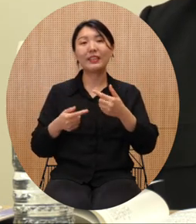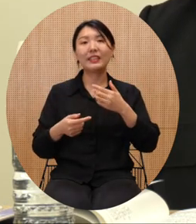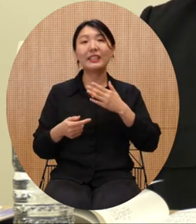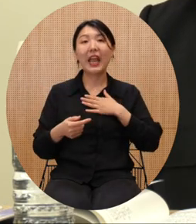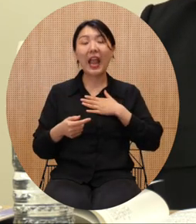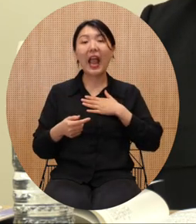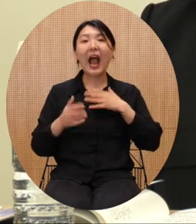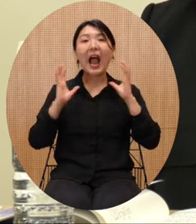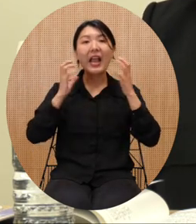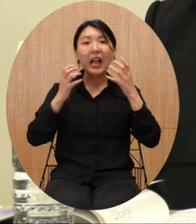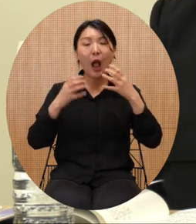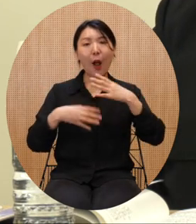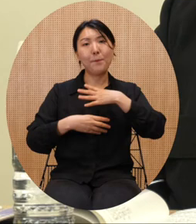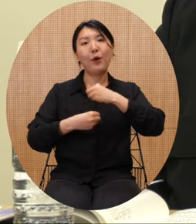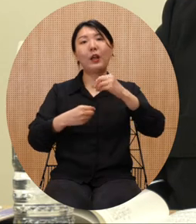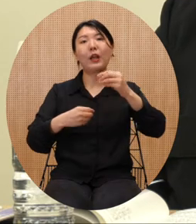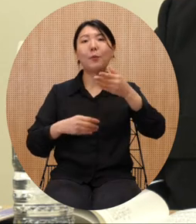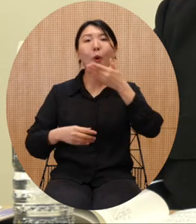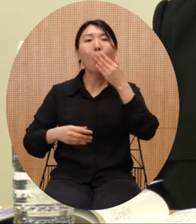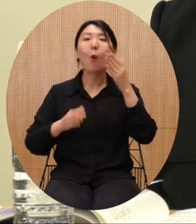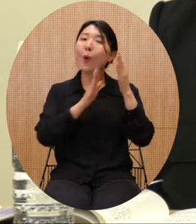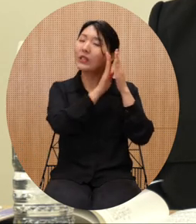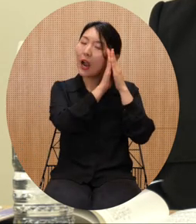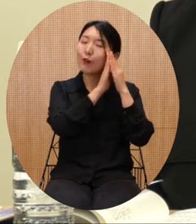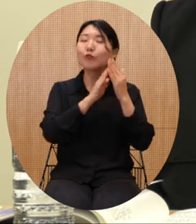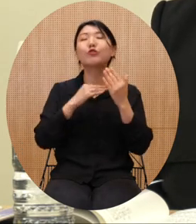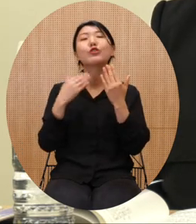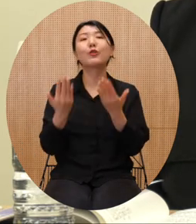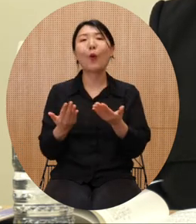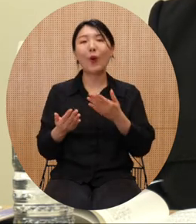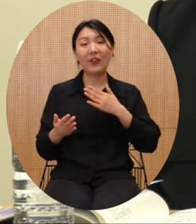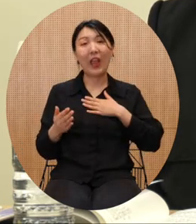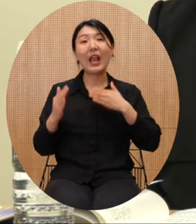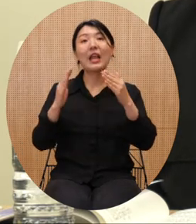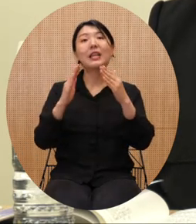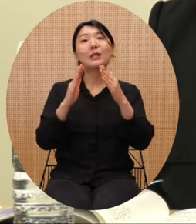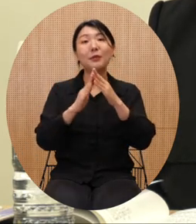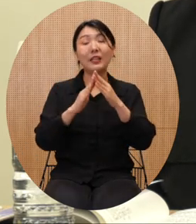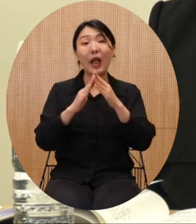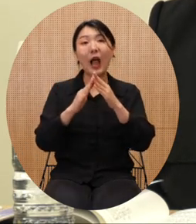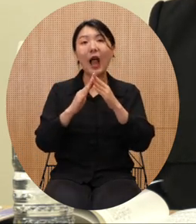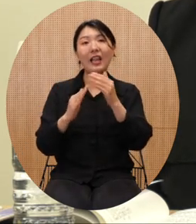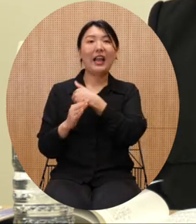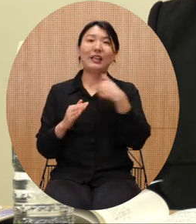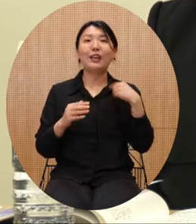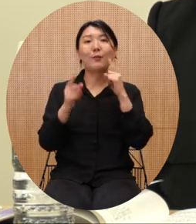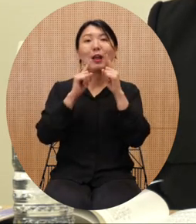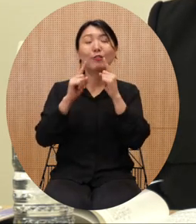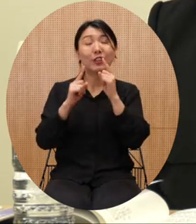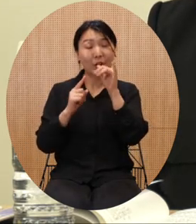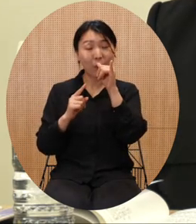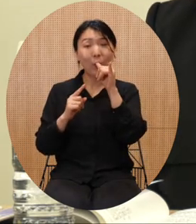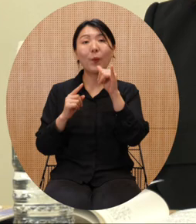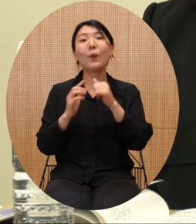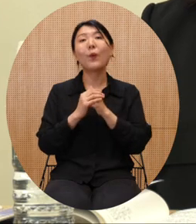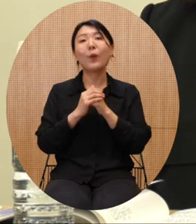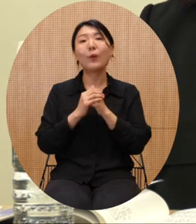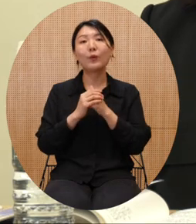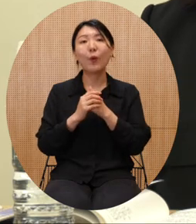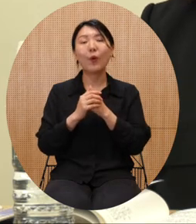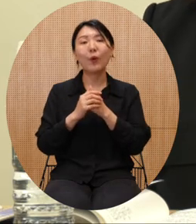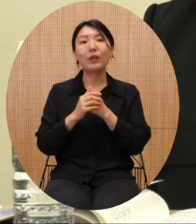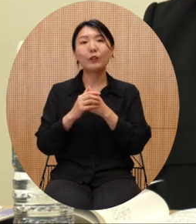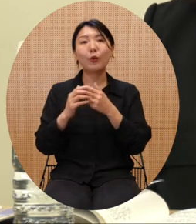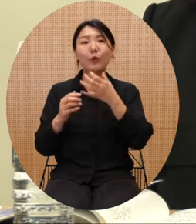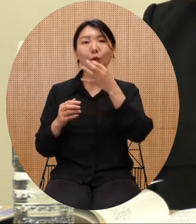편하게 여기서 먹고 자고 쉬고 내가 우리 집이다라고 얘기할 수 있는 곳 그 조금 더 욕심을 부리면 이제 방도